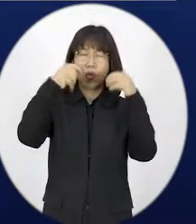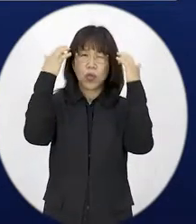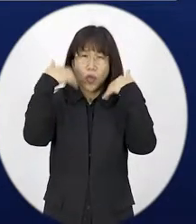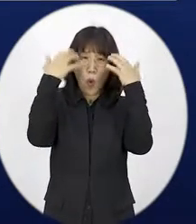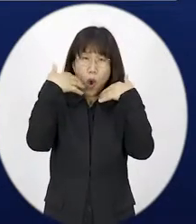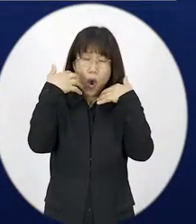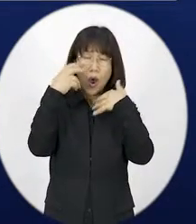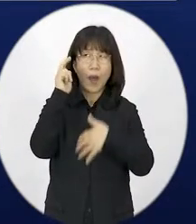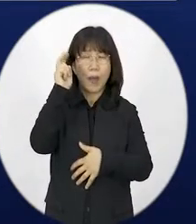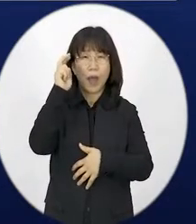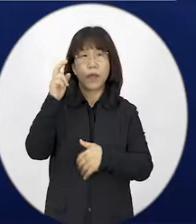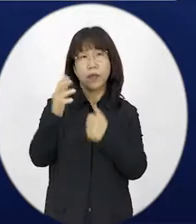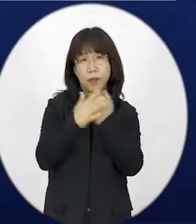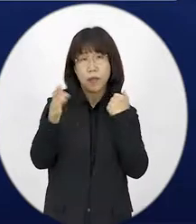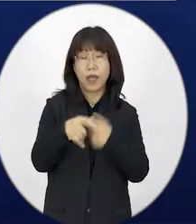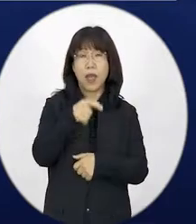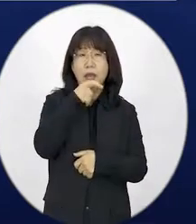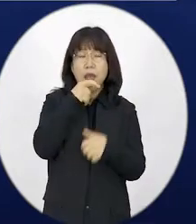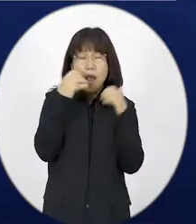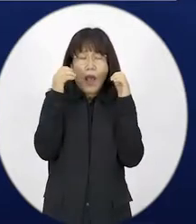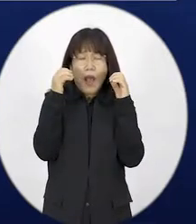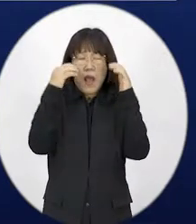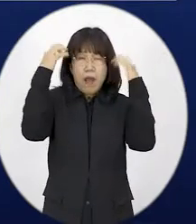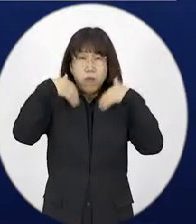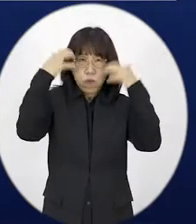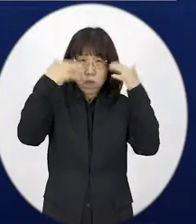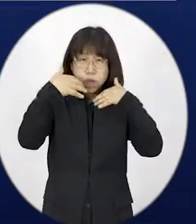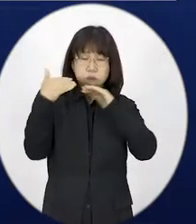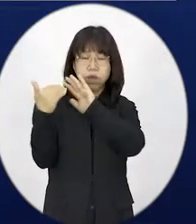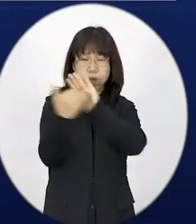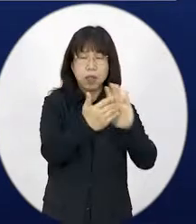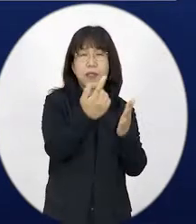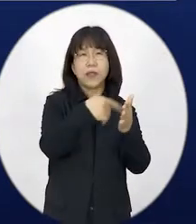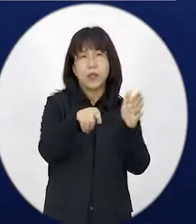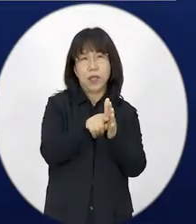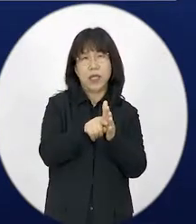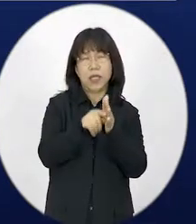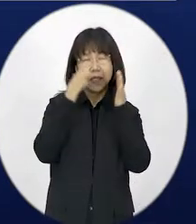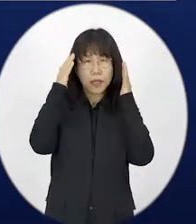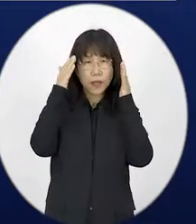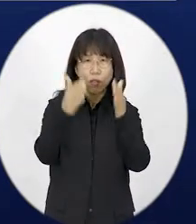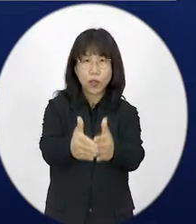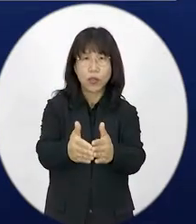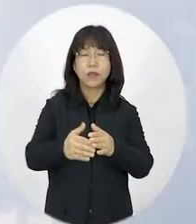예상되는 만큼 구는 폭염 피해를 막기 위해 총력을 다한다는 방침입니다.